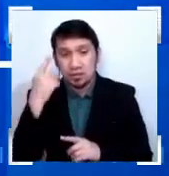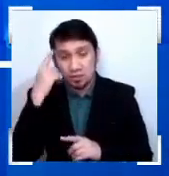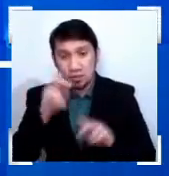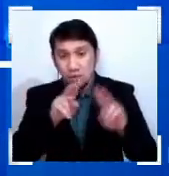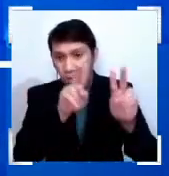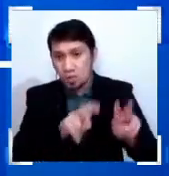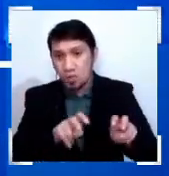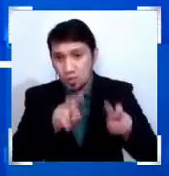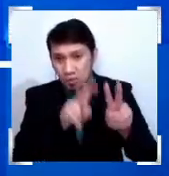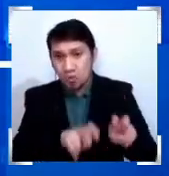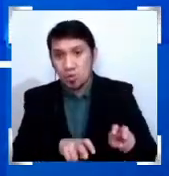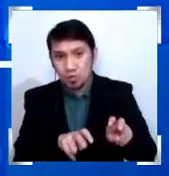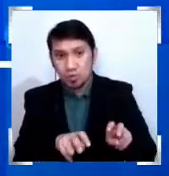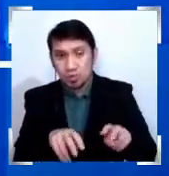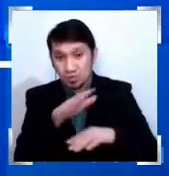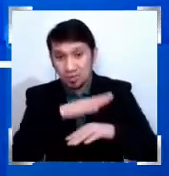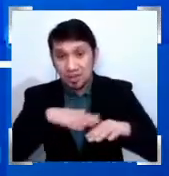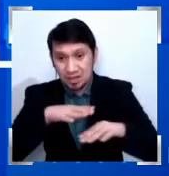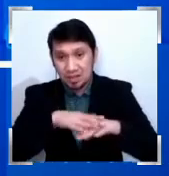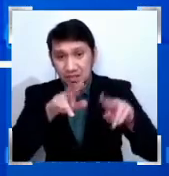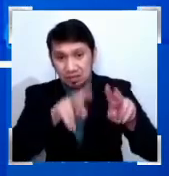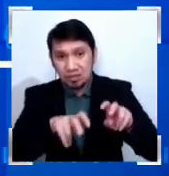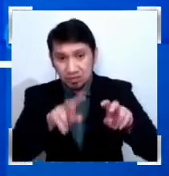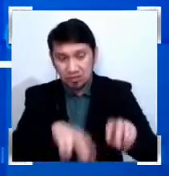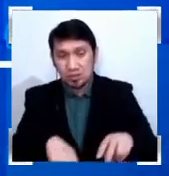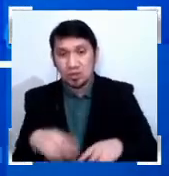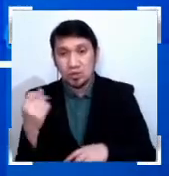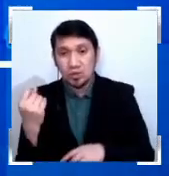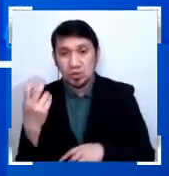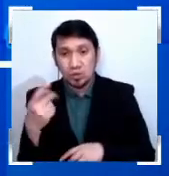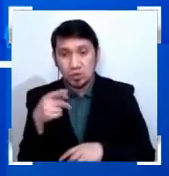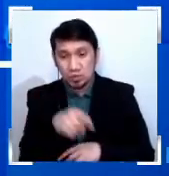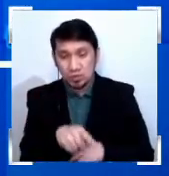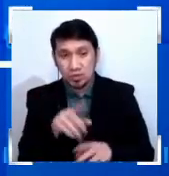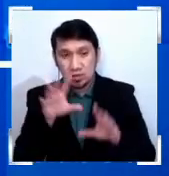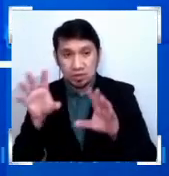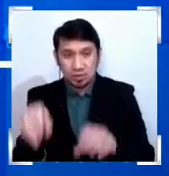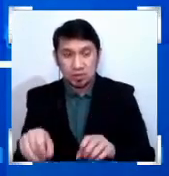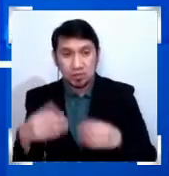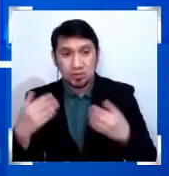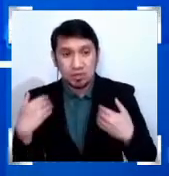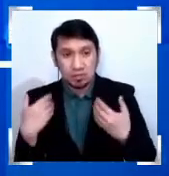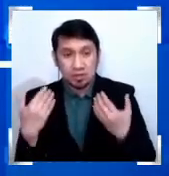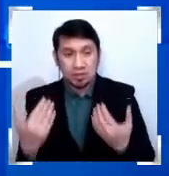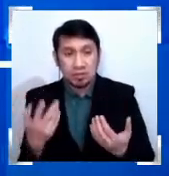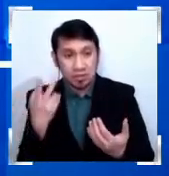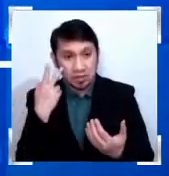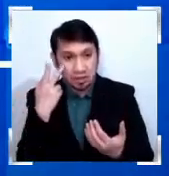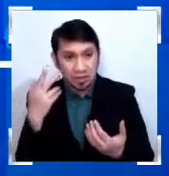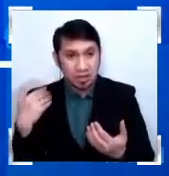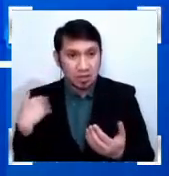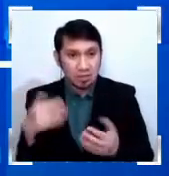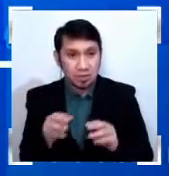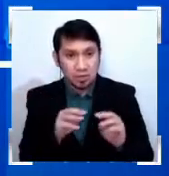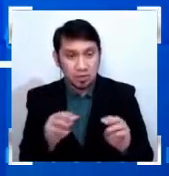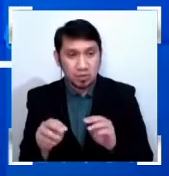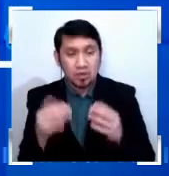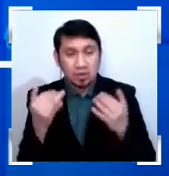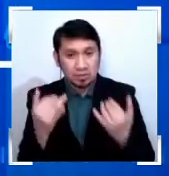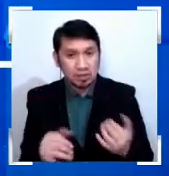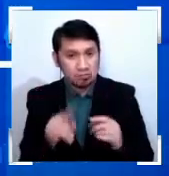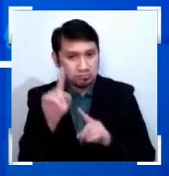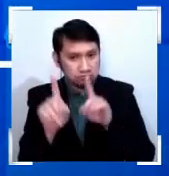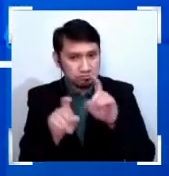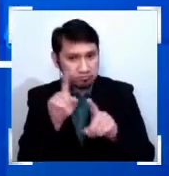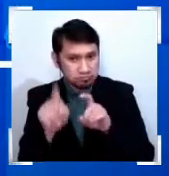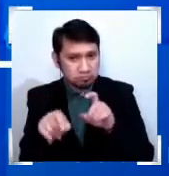activities. 12 ang arestado, kabilang ang operator ng mga heavy equipment na inabutan pang umaandar. Sinisigaw pa makuha ng GMA News ang panig